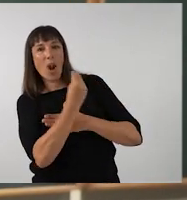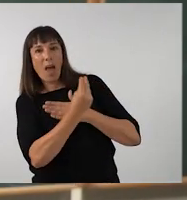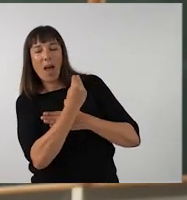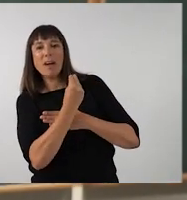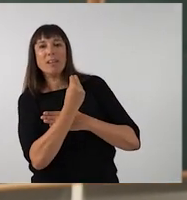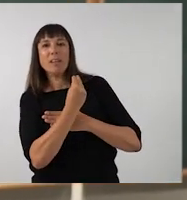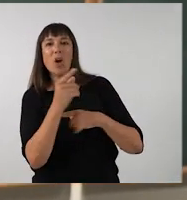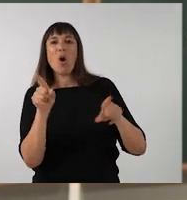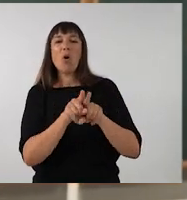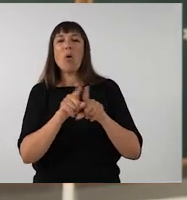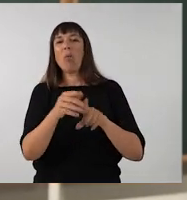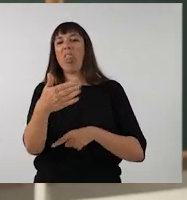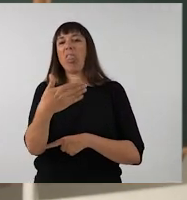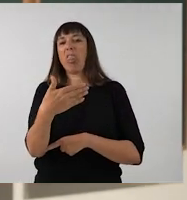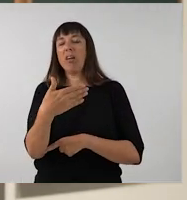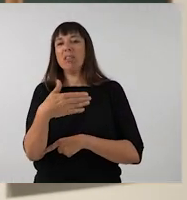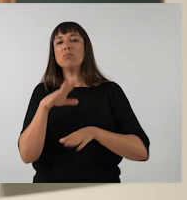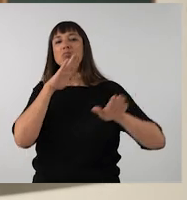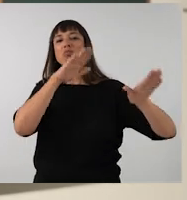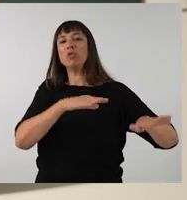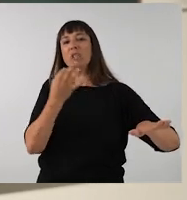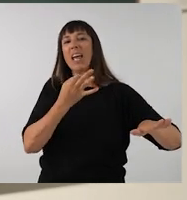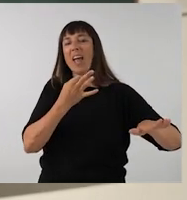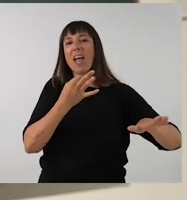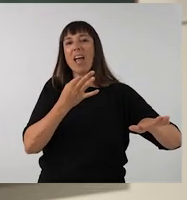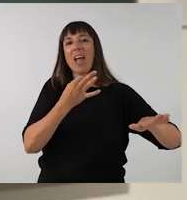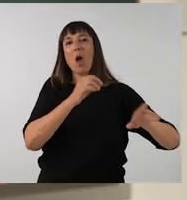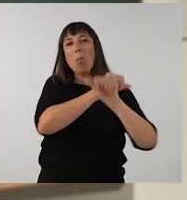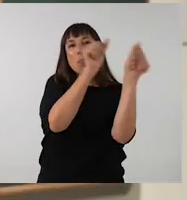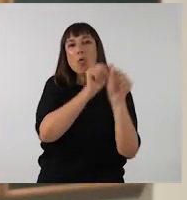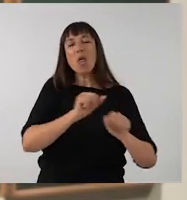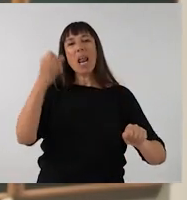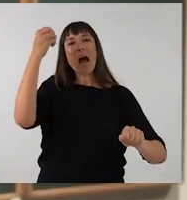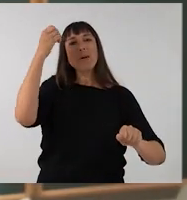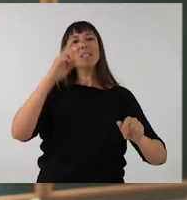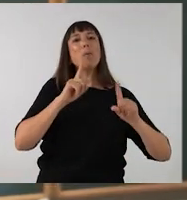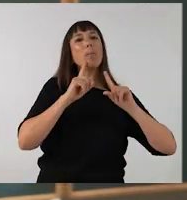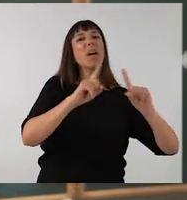coneixement a través del llegat femení, es va potser menys tenir més en